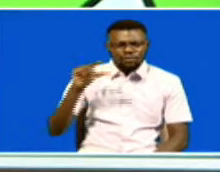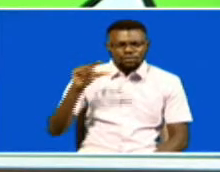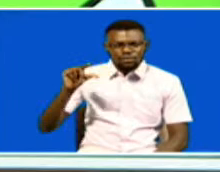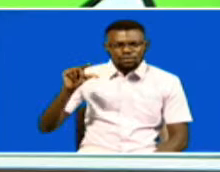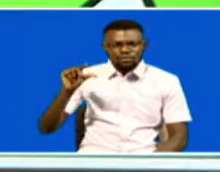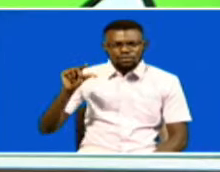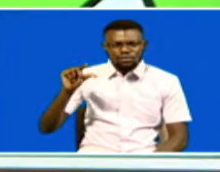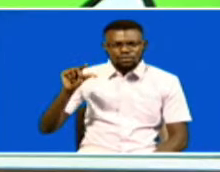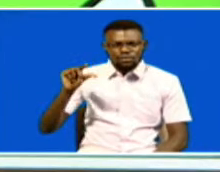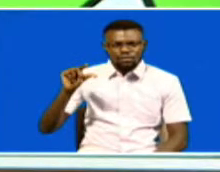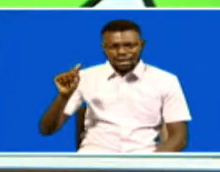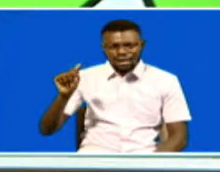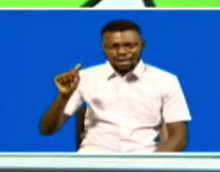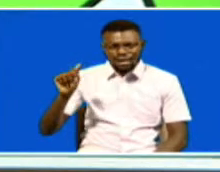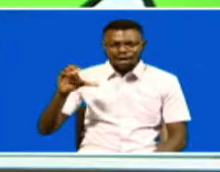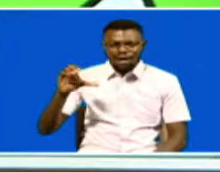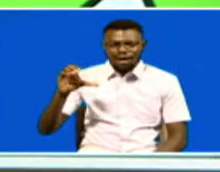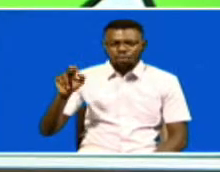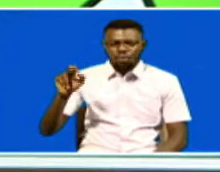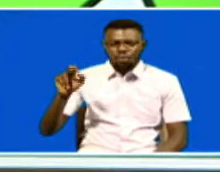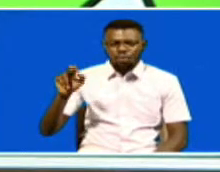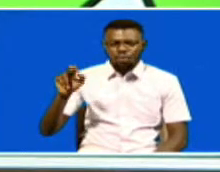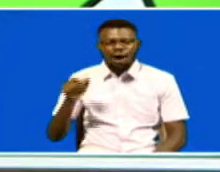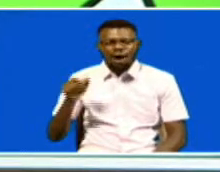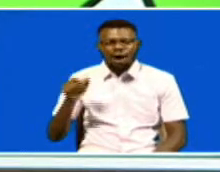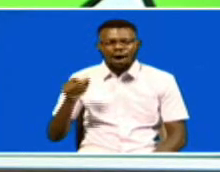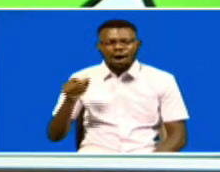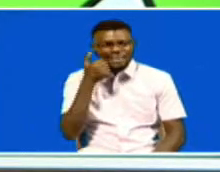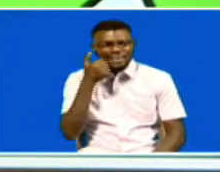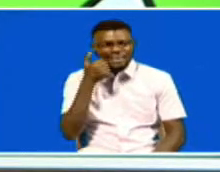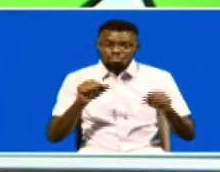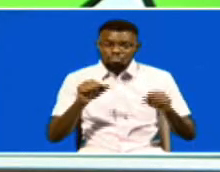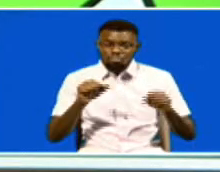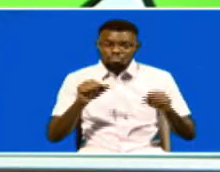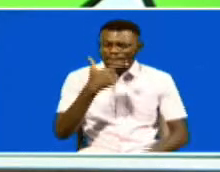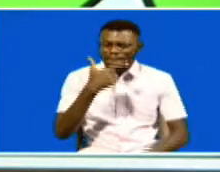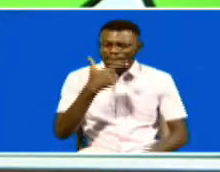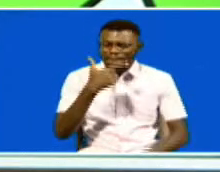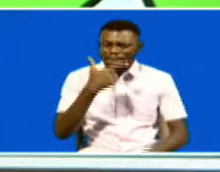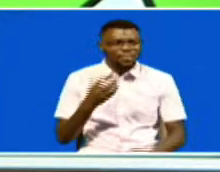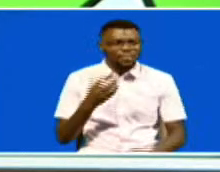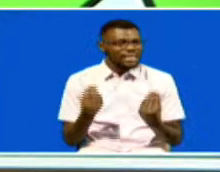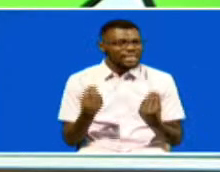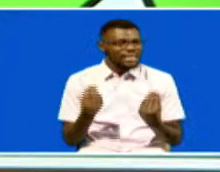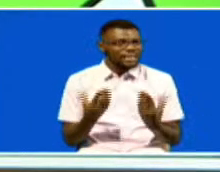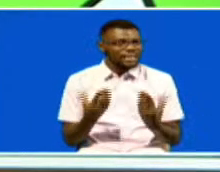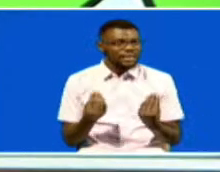pili ya kusababisha upofu duniani. Ugonjwa huu hauna dalili na mara nyingi hugunduliwa kama mgonjwa tayari ameanza kupata